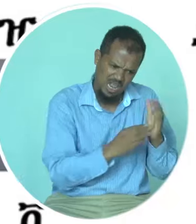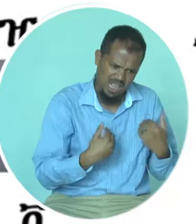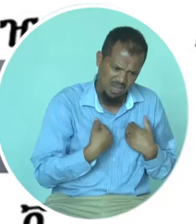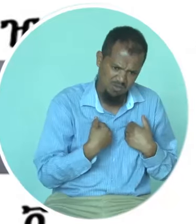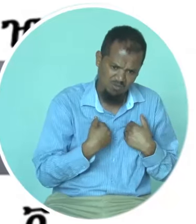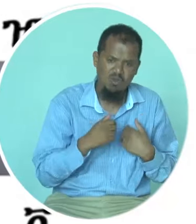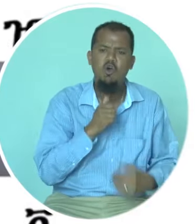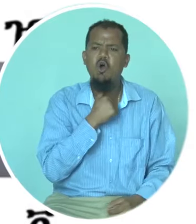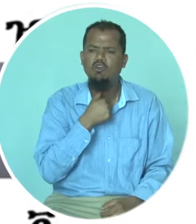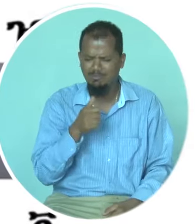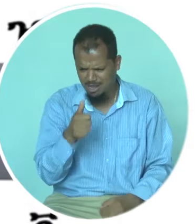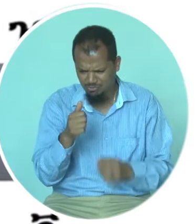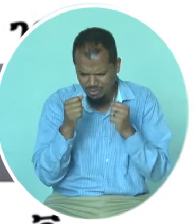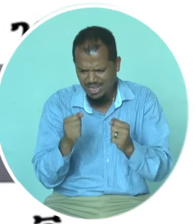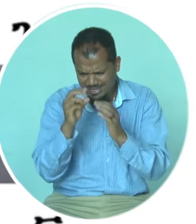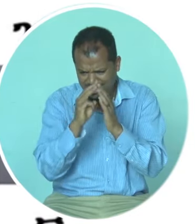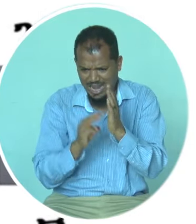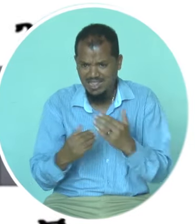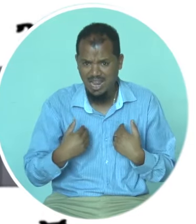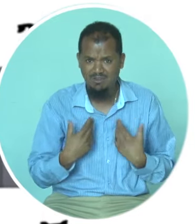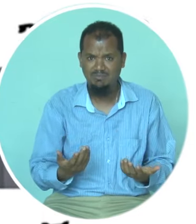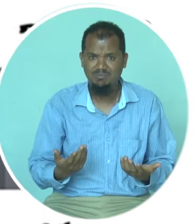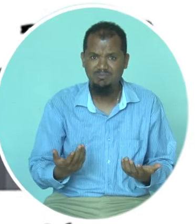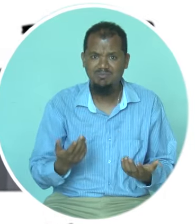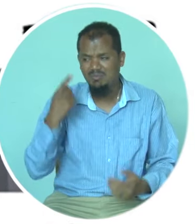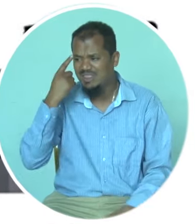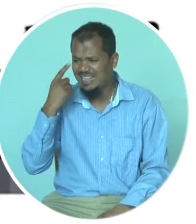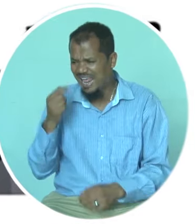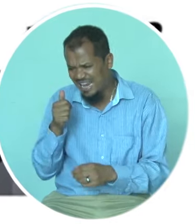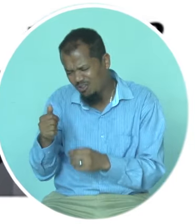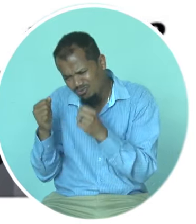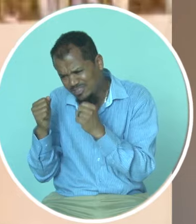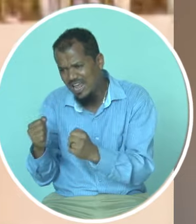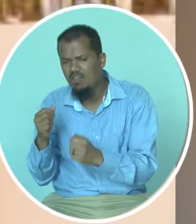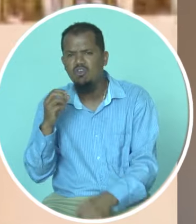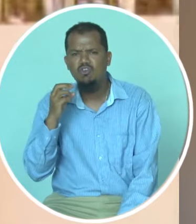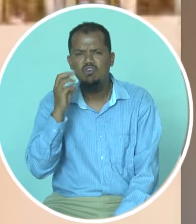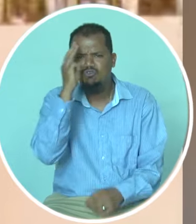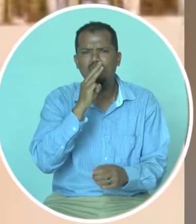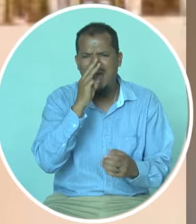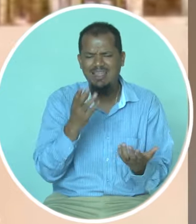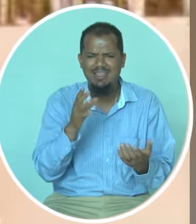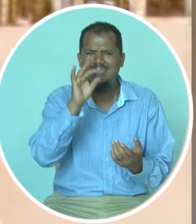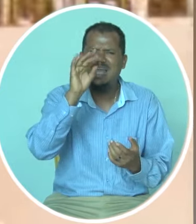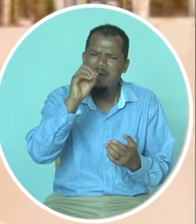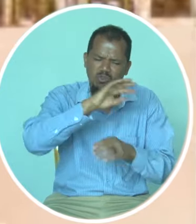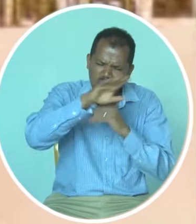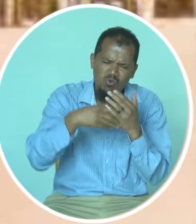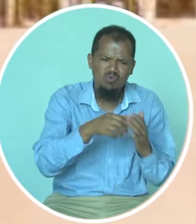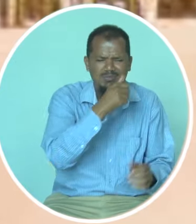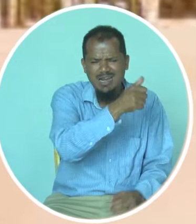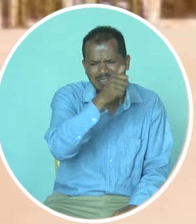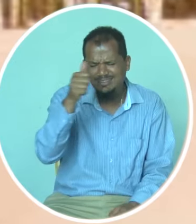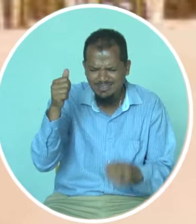አለው፣ ኦሮሚኛ ራሱን የቻለ ስርዓት አለው፣ ትግሪኛ ራሱን የቻለ፣ ሶማሊኛ 80ዎቹ ሁሉ